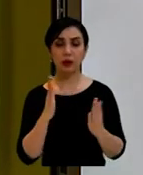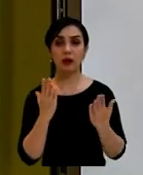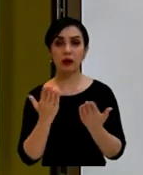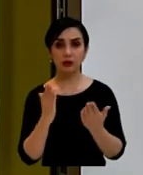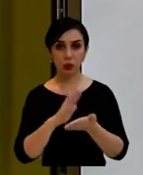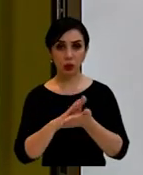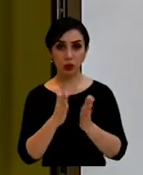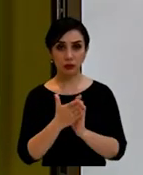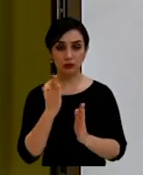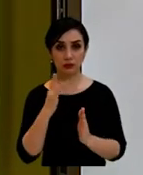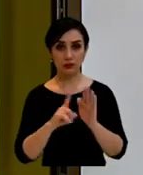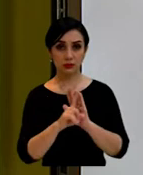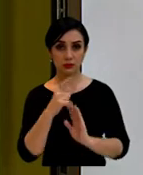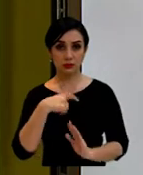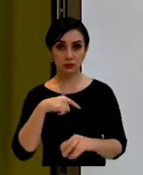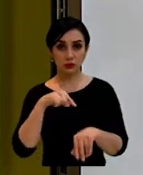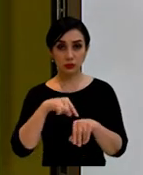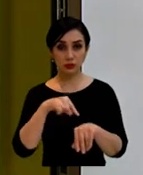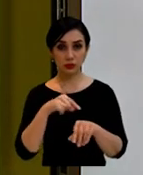holatga tushasiz?